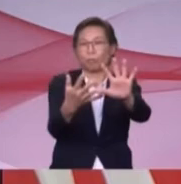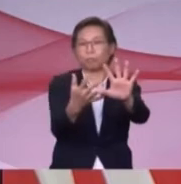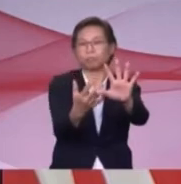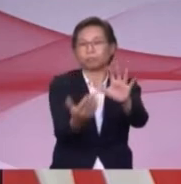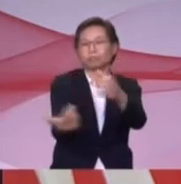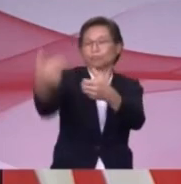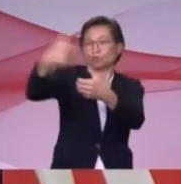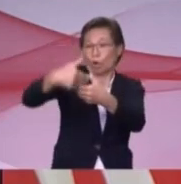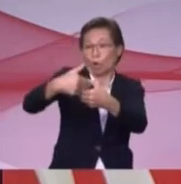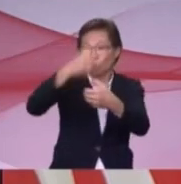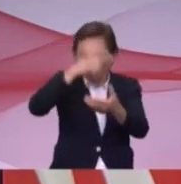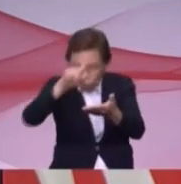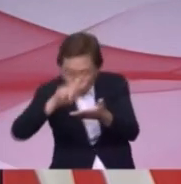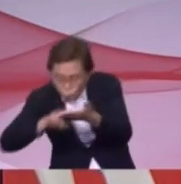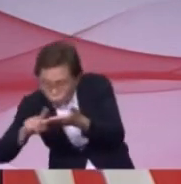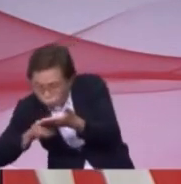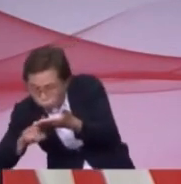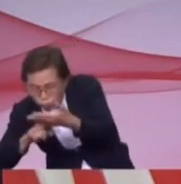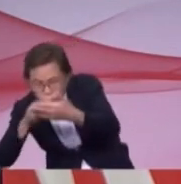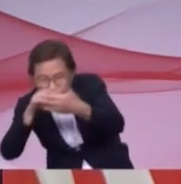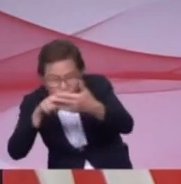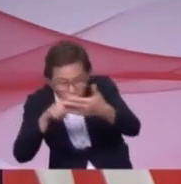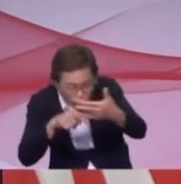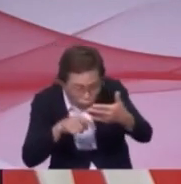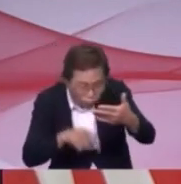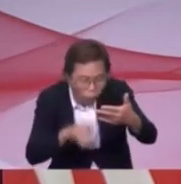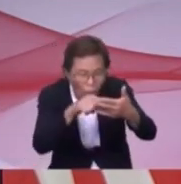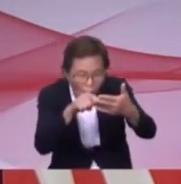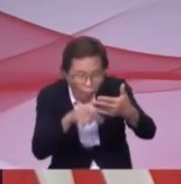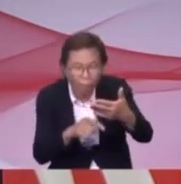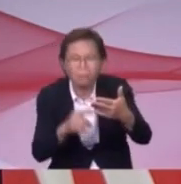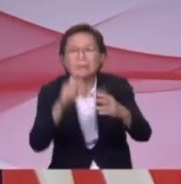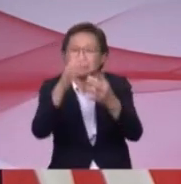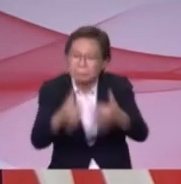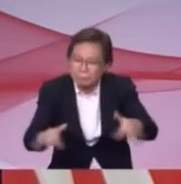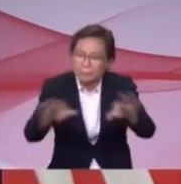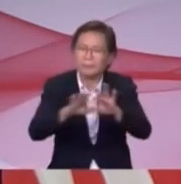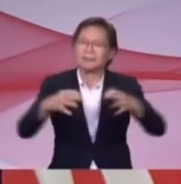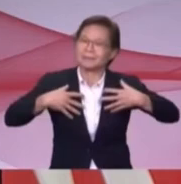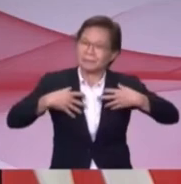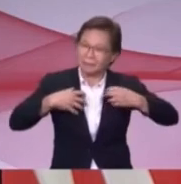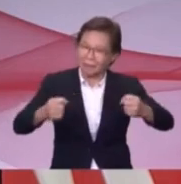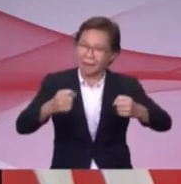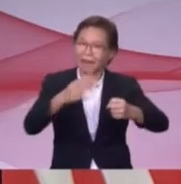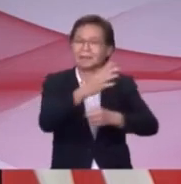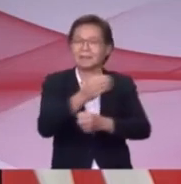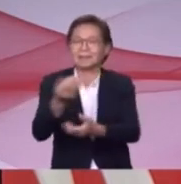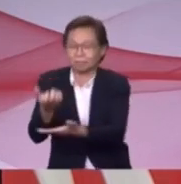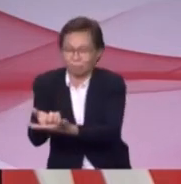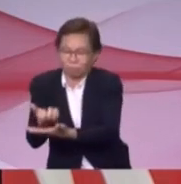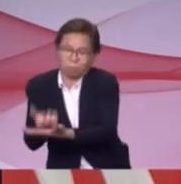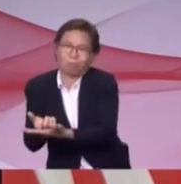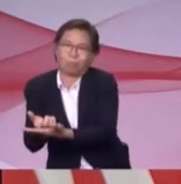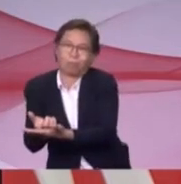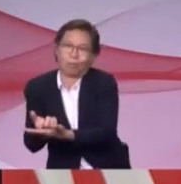meneliti perkara yang melibatkan kepentingan kesihatan dan kesejahteraan rakyat ini.